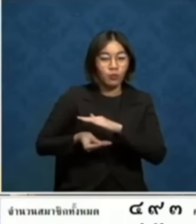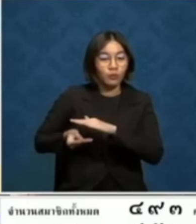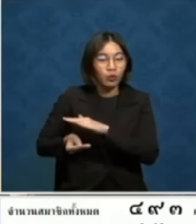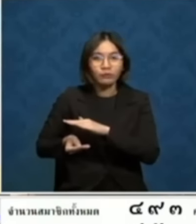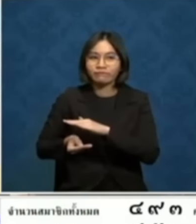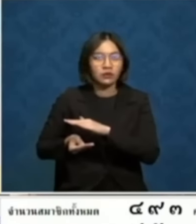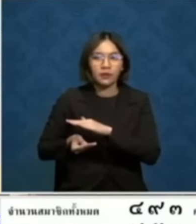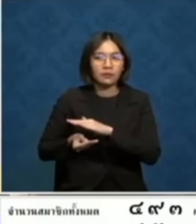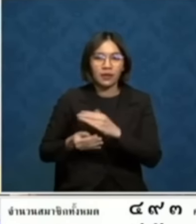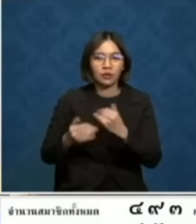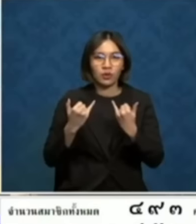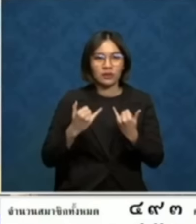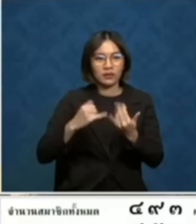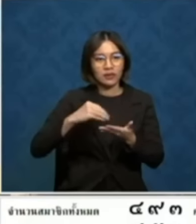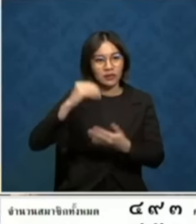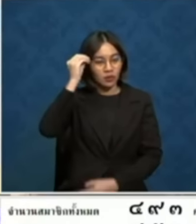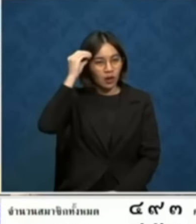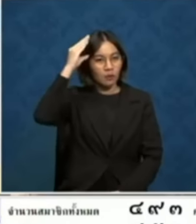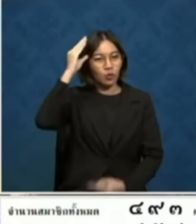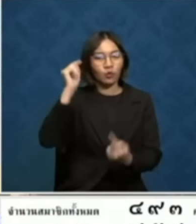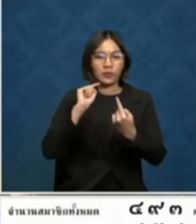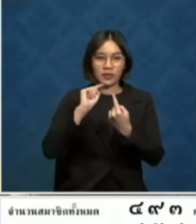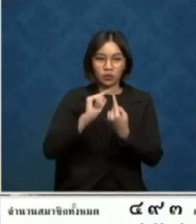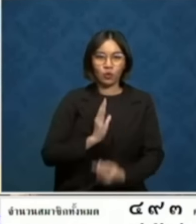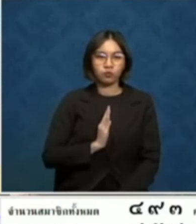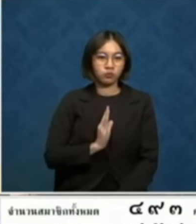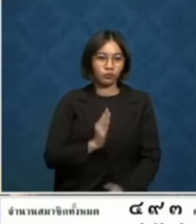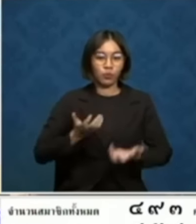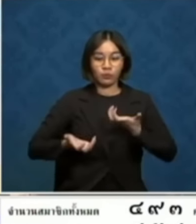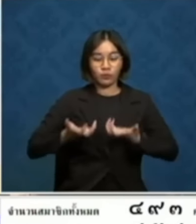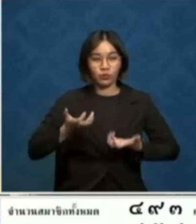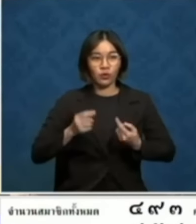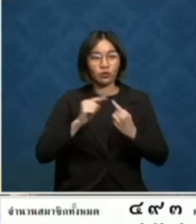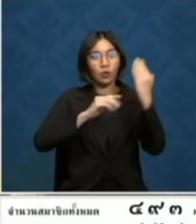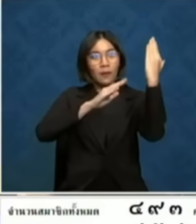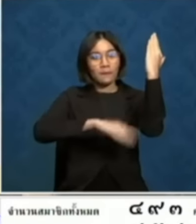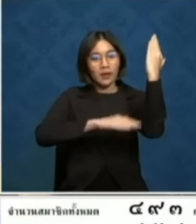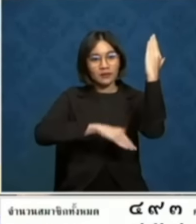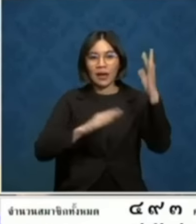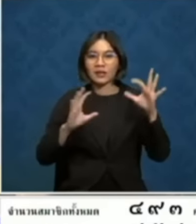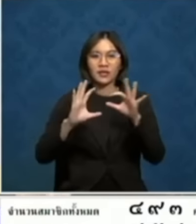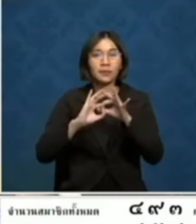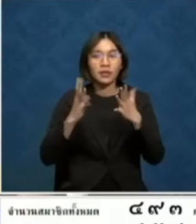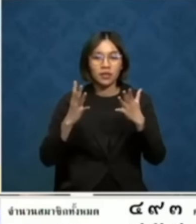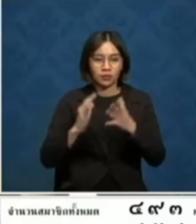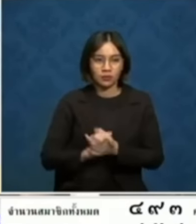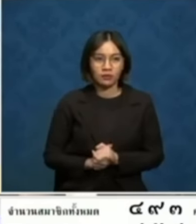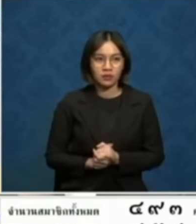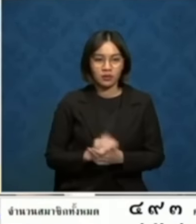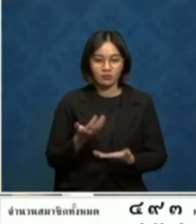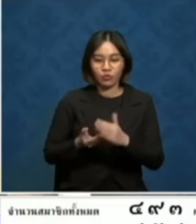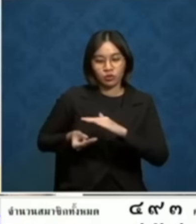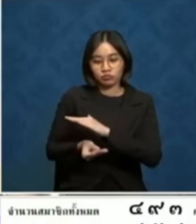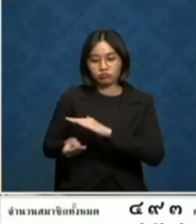เรามวลชนชั้นปัญญาตุลาการกรณีที่ภาคใต้ไม่เกี่ยวกับสินบาตคาสินบนนะครับแต่